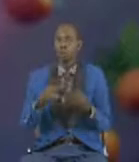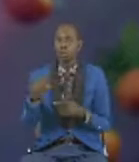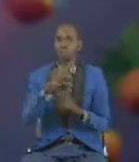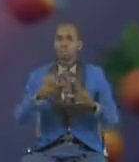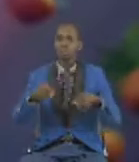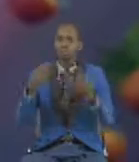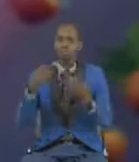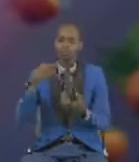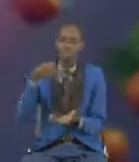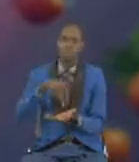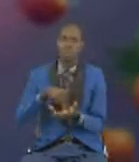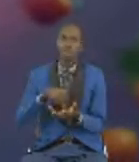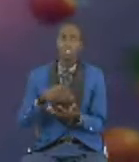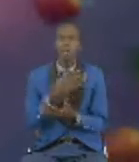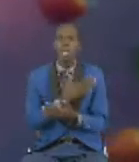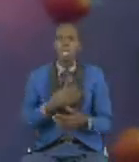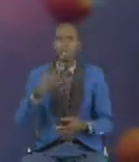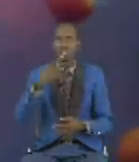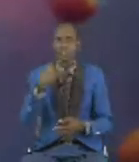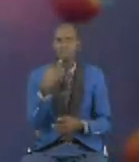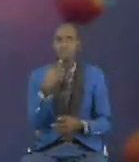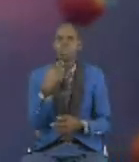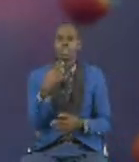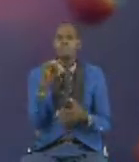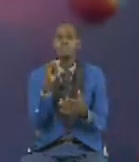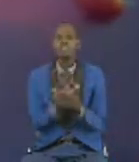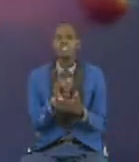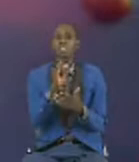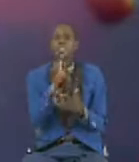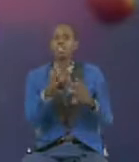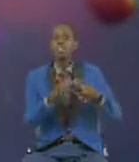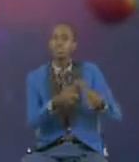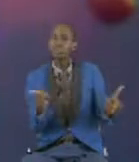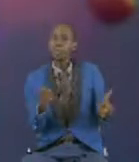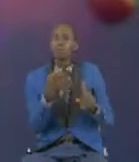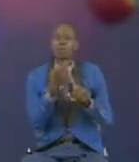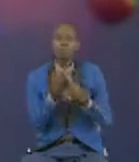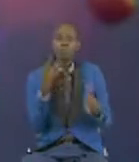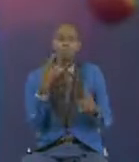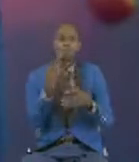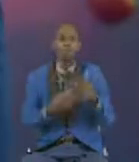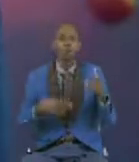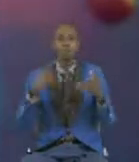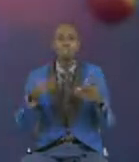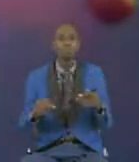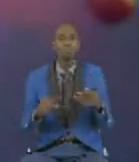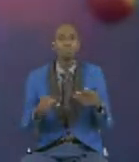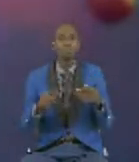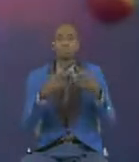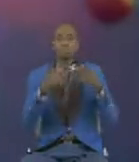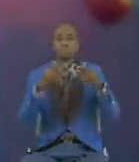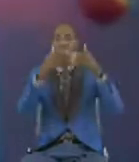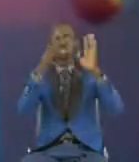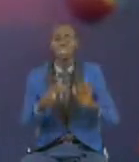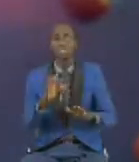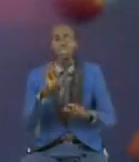tenez-vous dans le temple. Cela contredit ce que le Sanhédrin dit, ce que ces